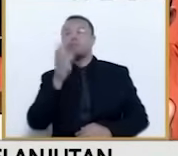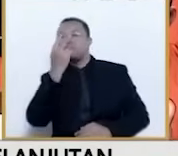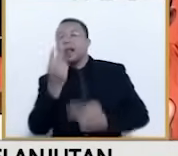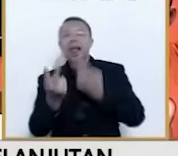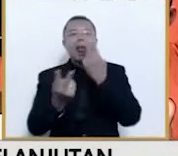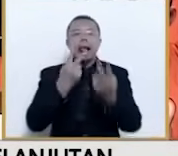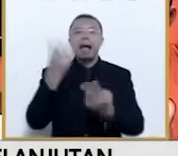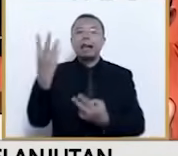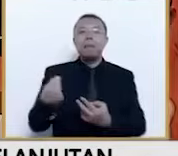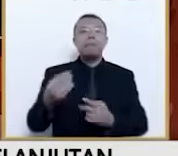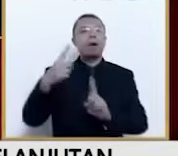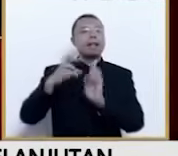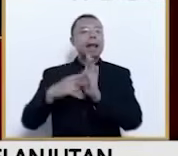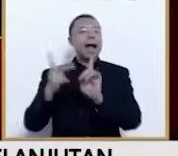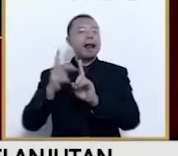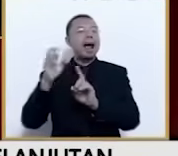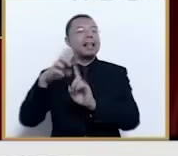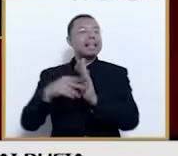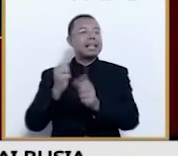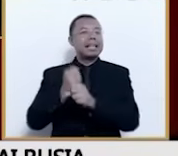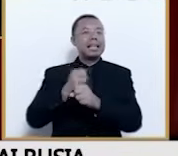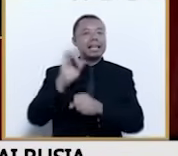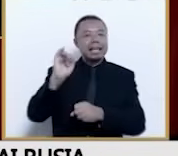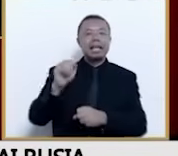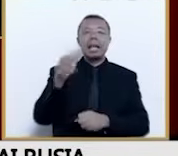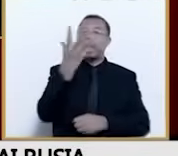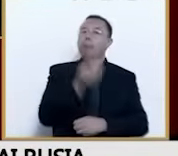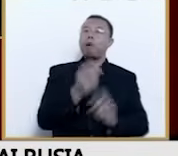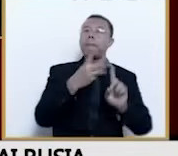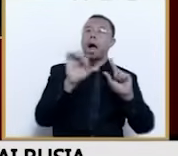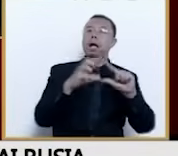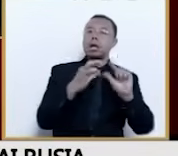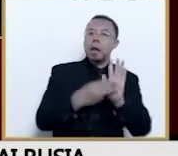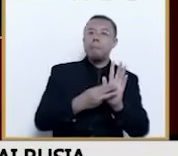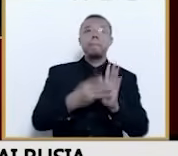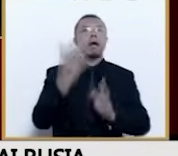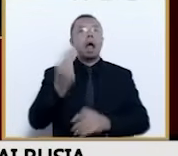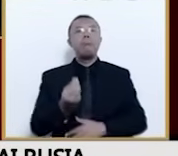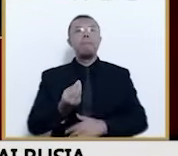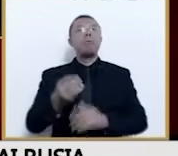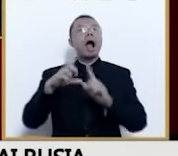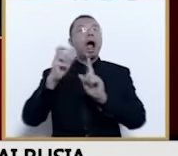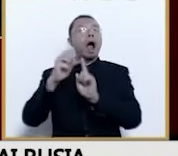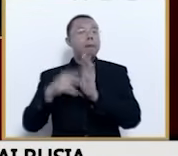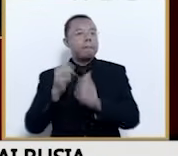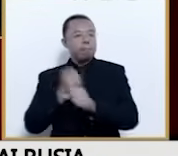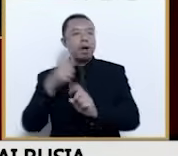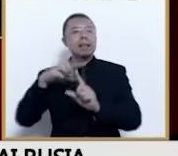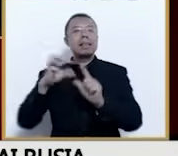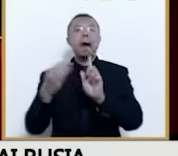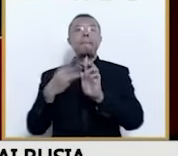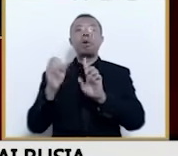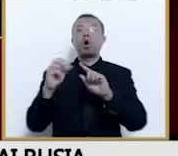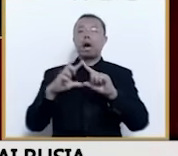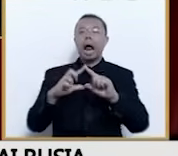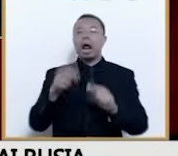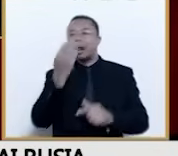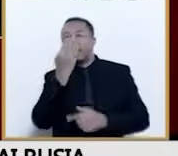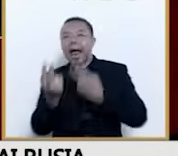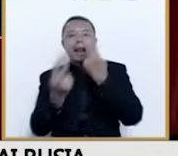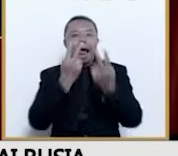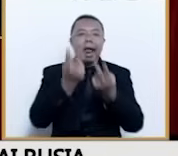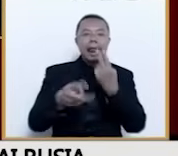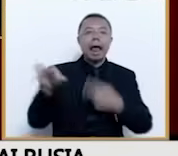kampung Tanah Tinggi, kampung Bayam, kampung Apung, Tambora. Di setiap kampung-kampung